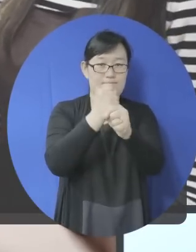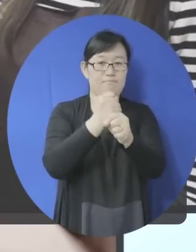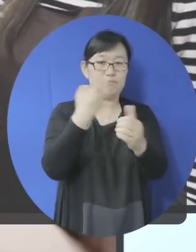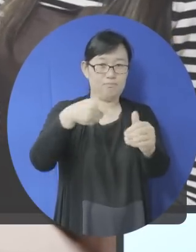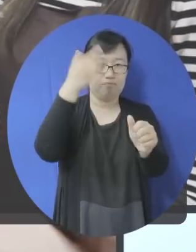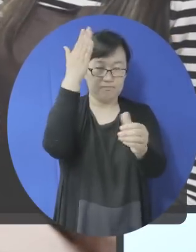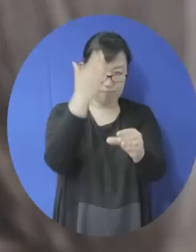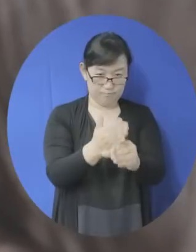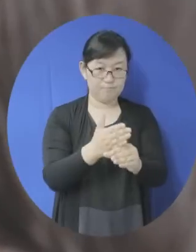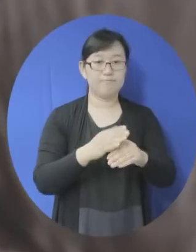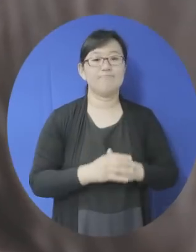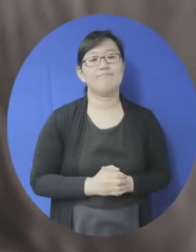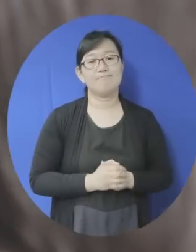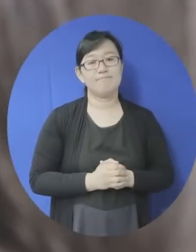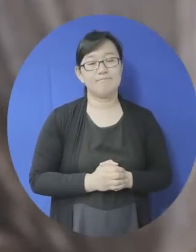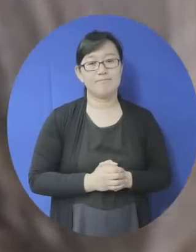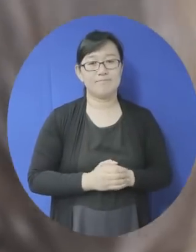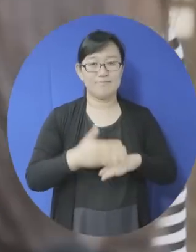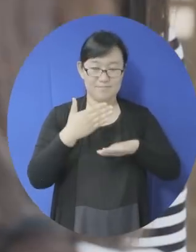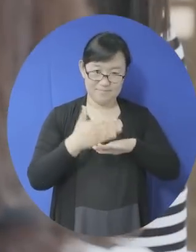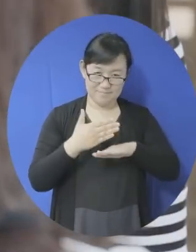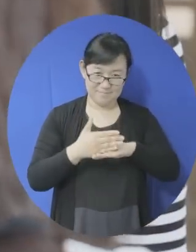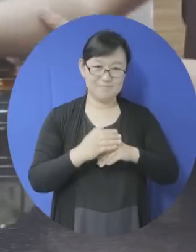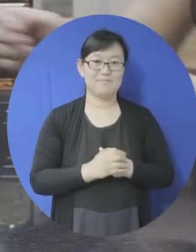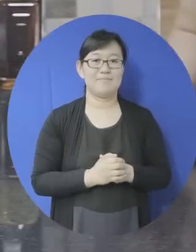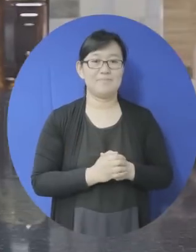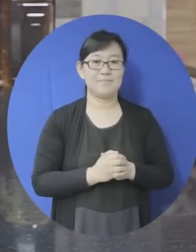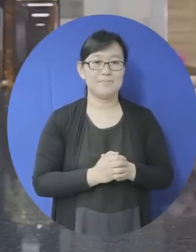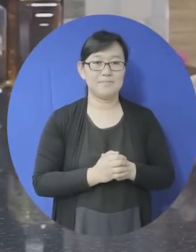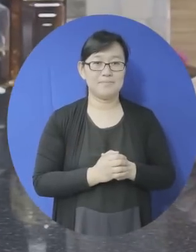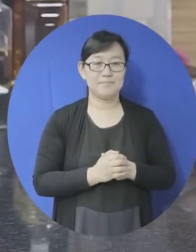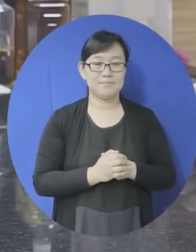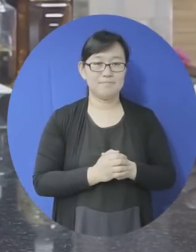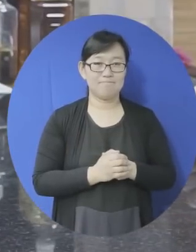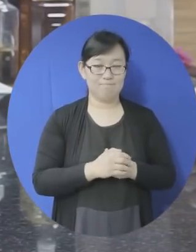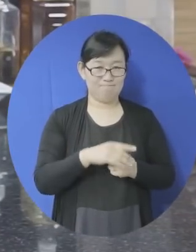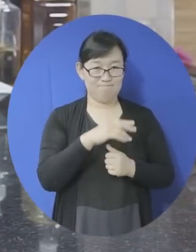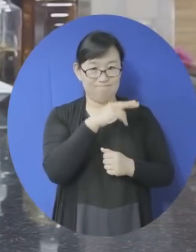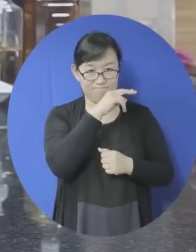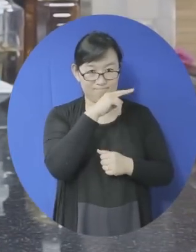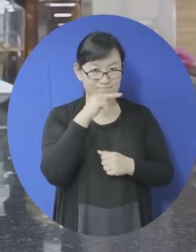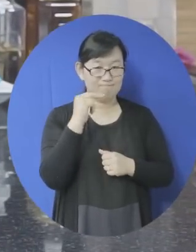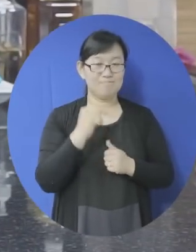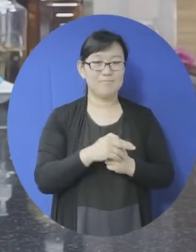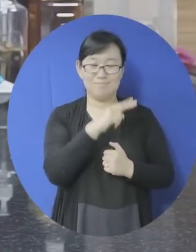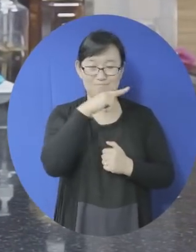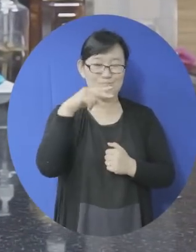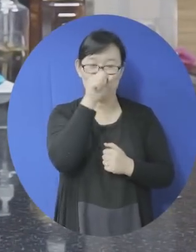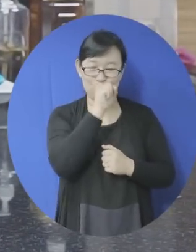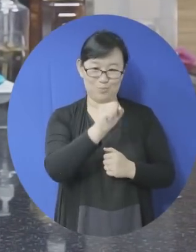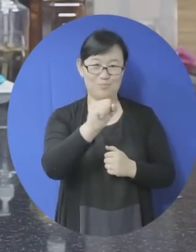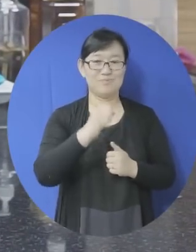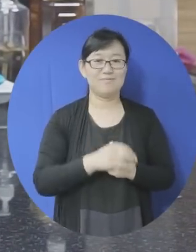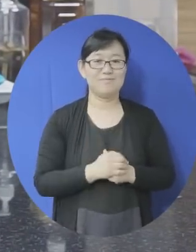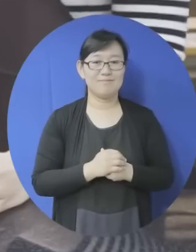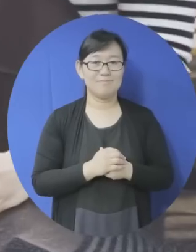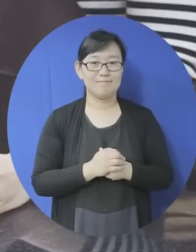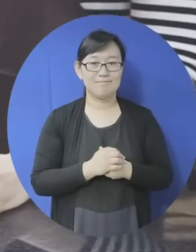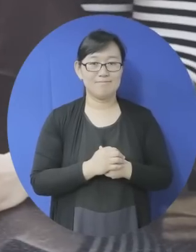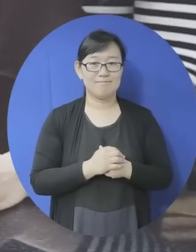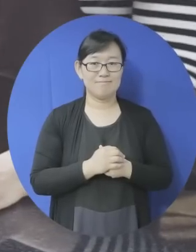교육하고 있습니다. 감사합니다. 향이 평이 정말